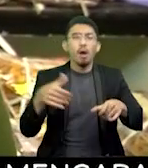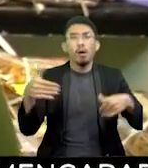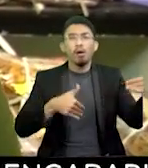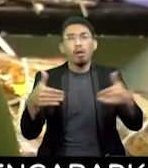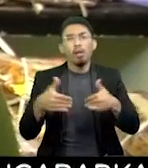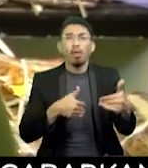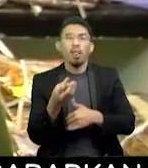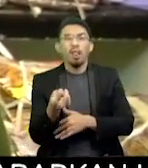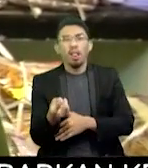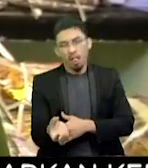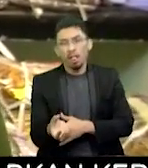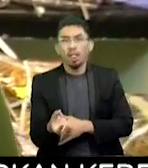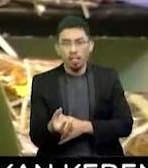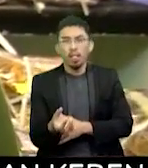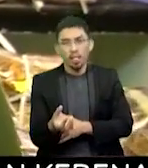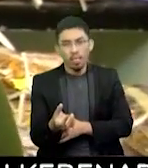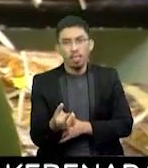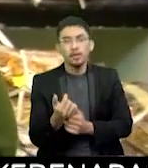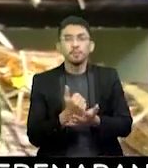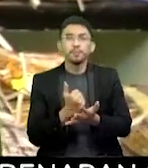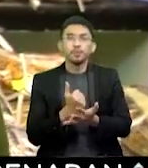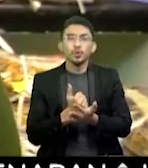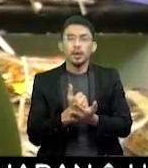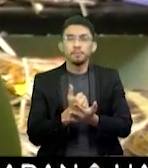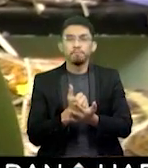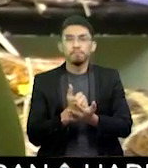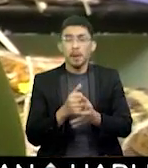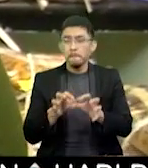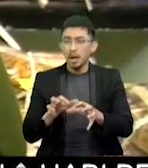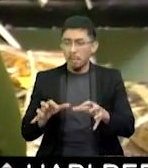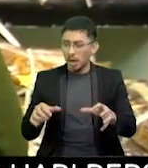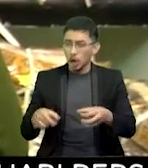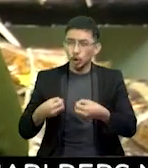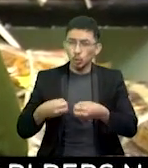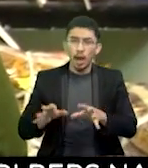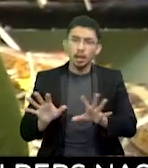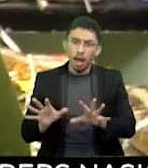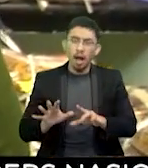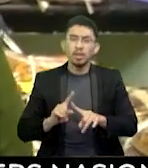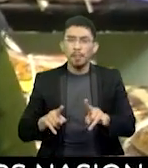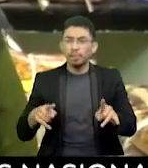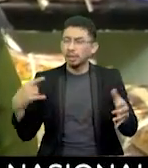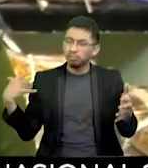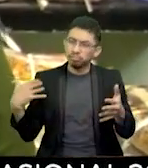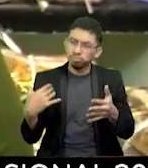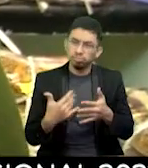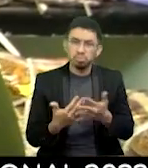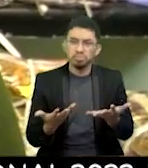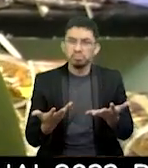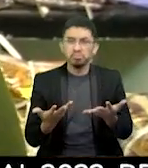rame terus ya, apalagi kita jualnya juga harganya murah obral gitu. Tapi makin kesini ya naik turun sih Kak,